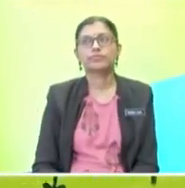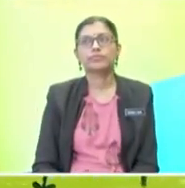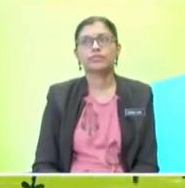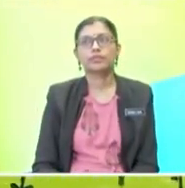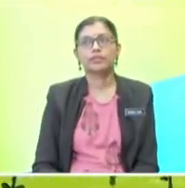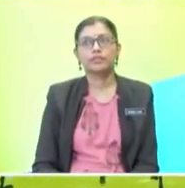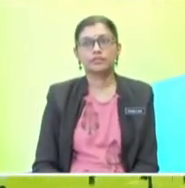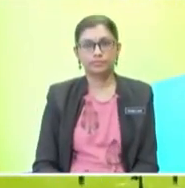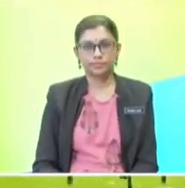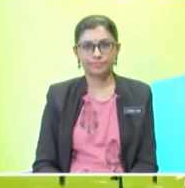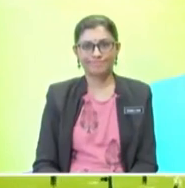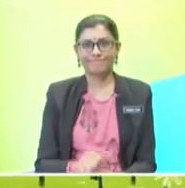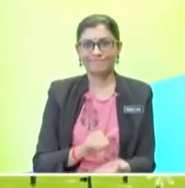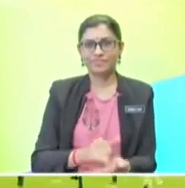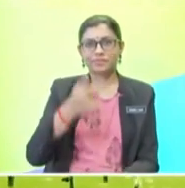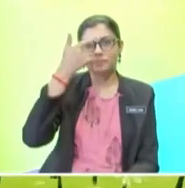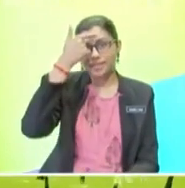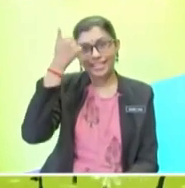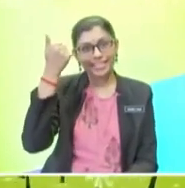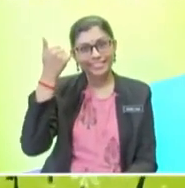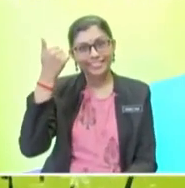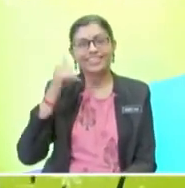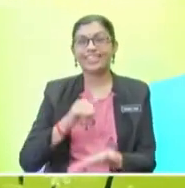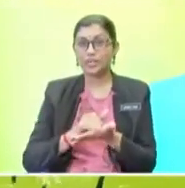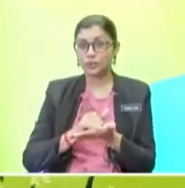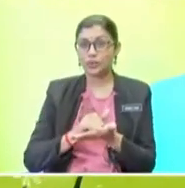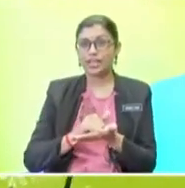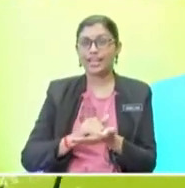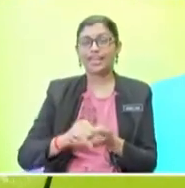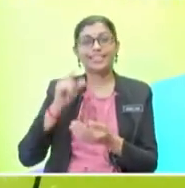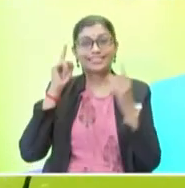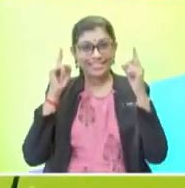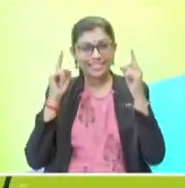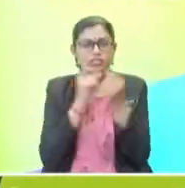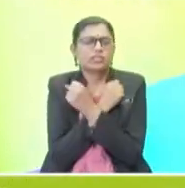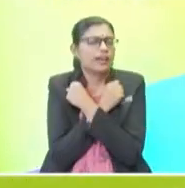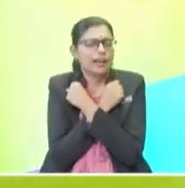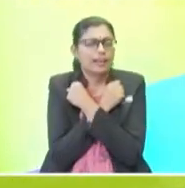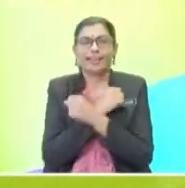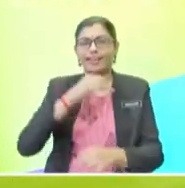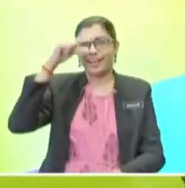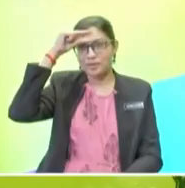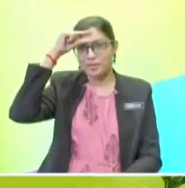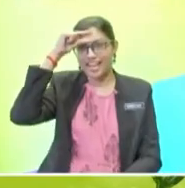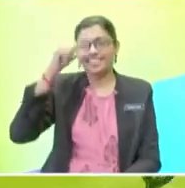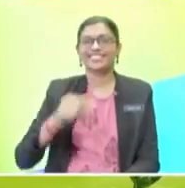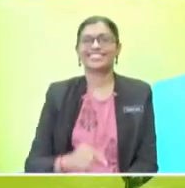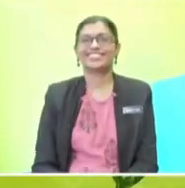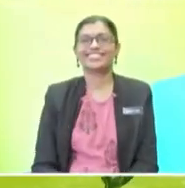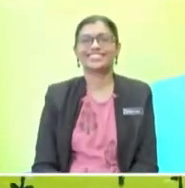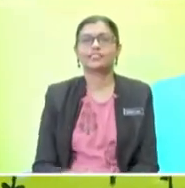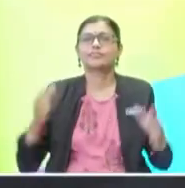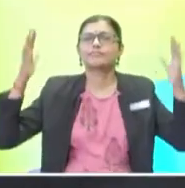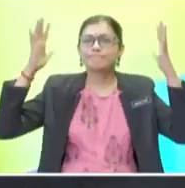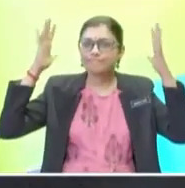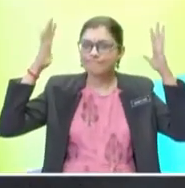Disebabkan itulah saya amat mengagumi dan menyayangi abang saya, cikgu. Terbaik